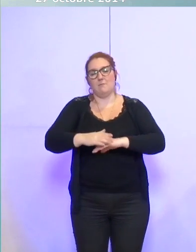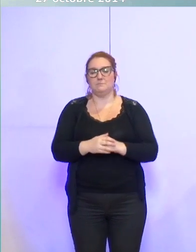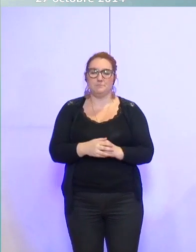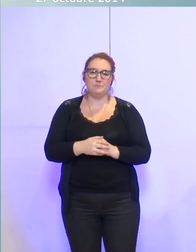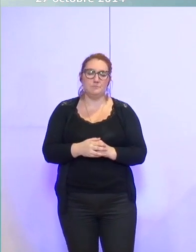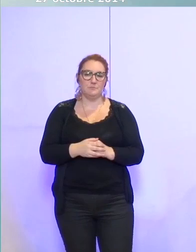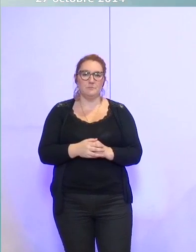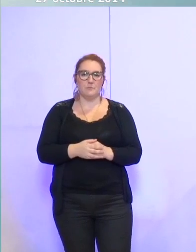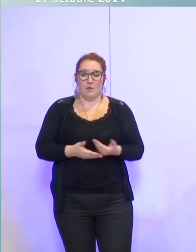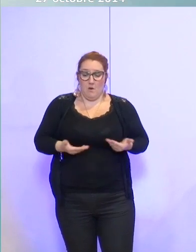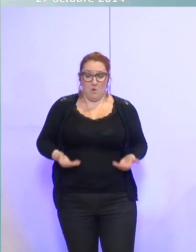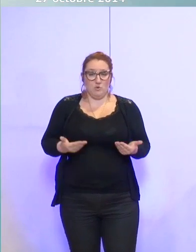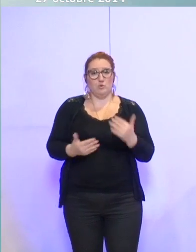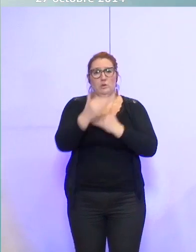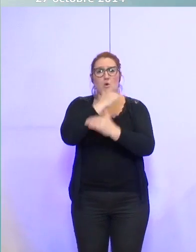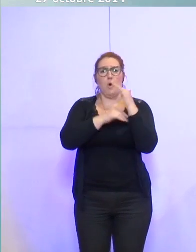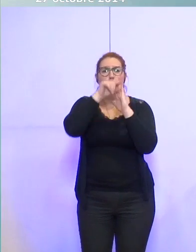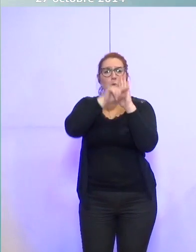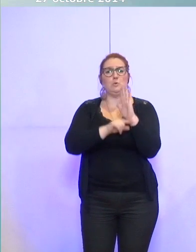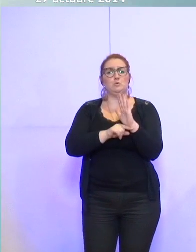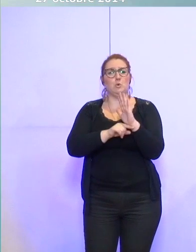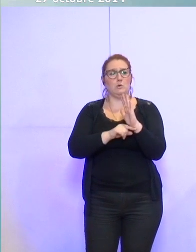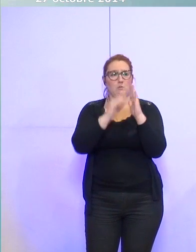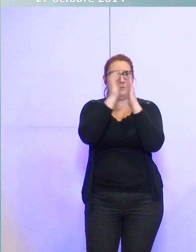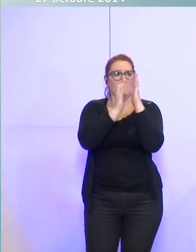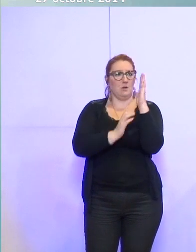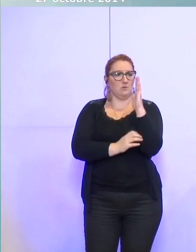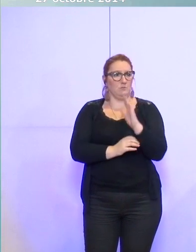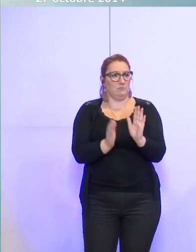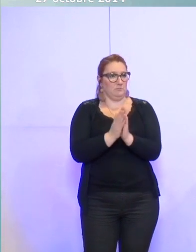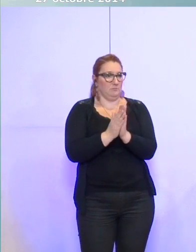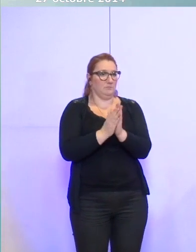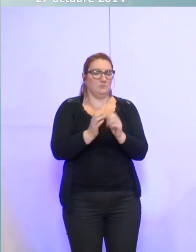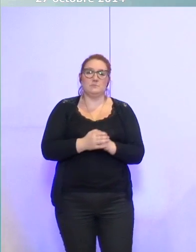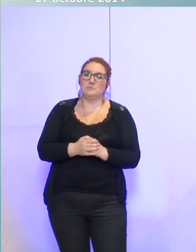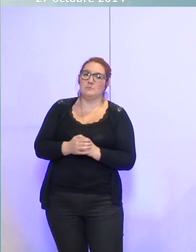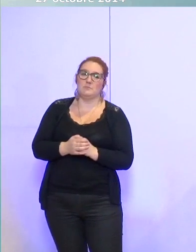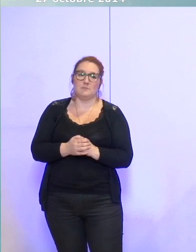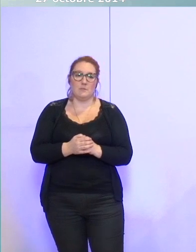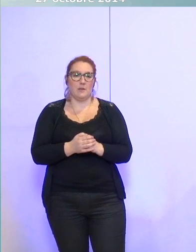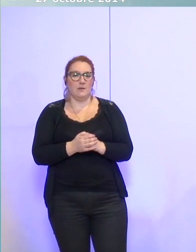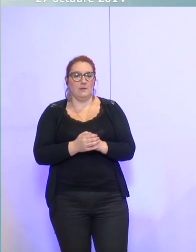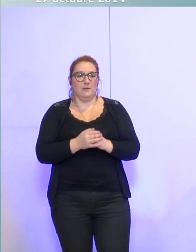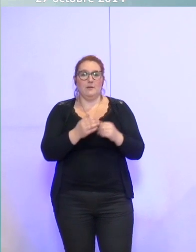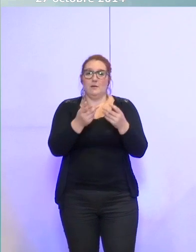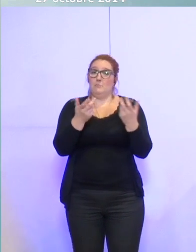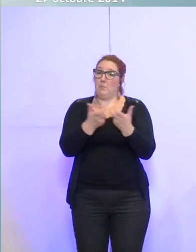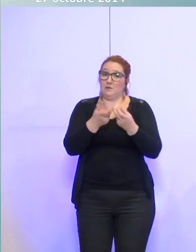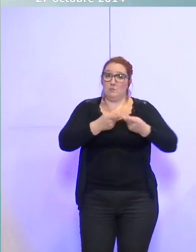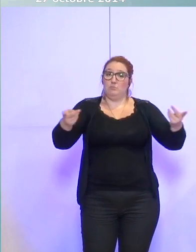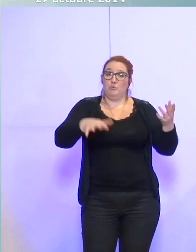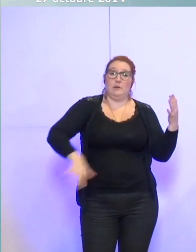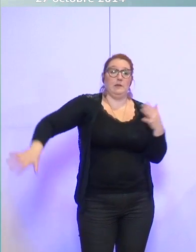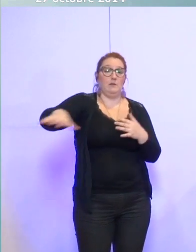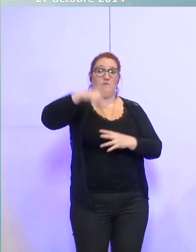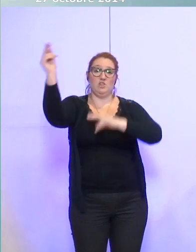L'ordre du jour appelle maintenant une série de délibérations qui, comme la végétalisation de l'espace public, la